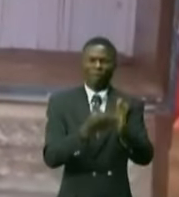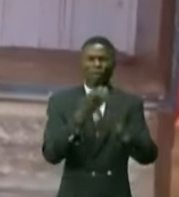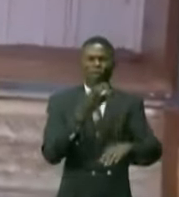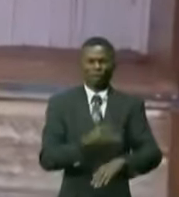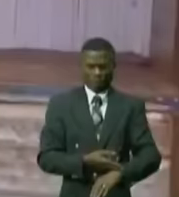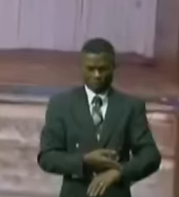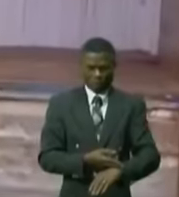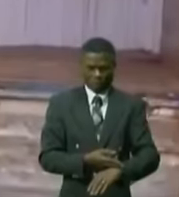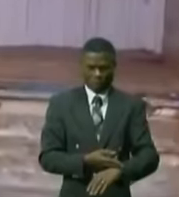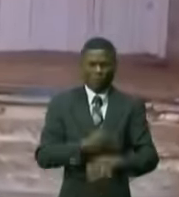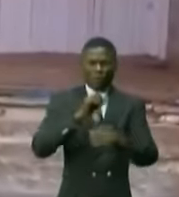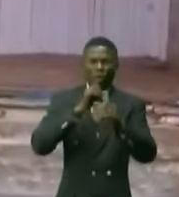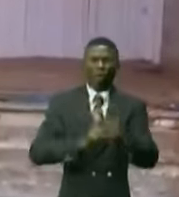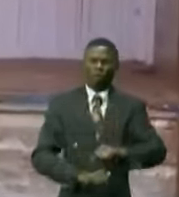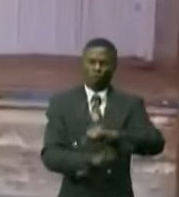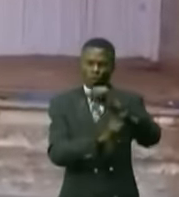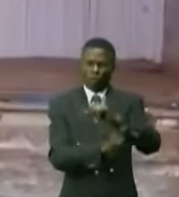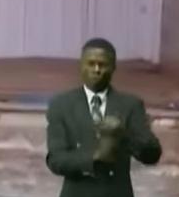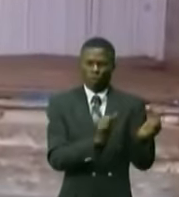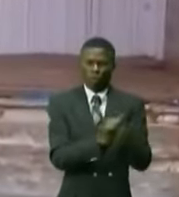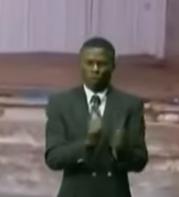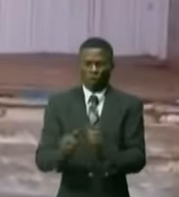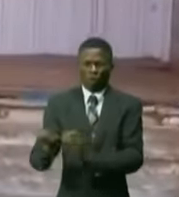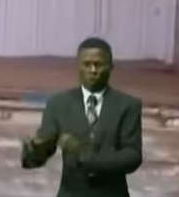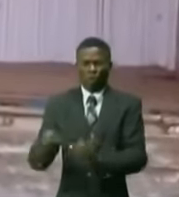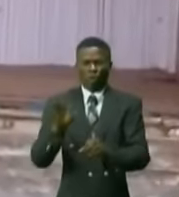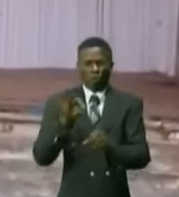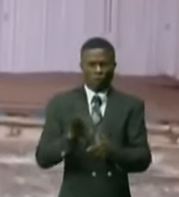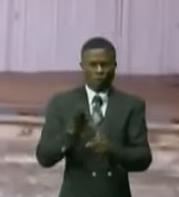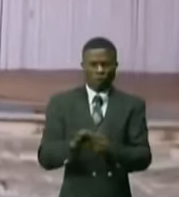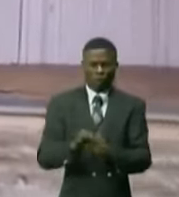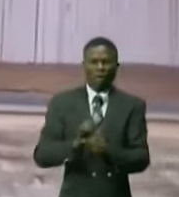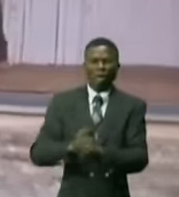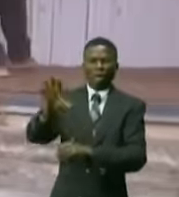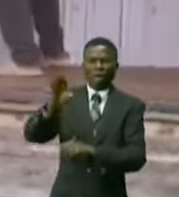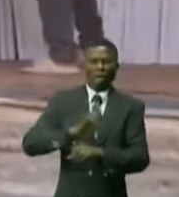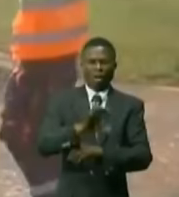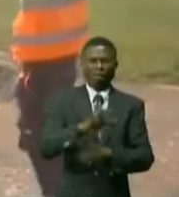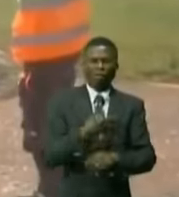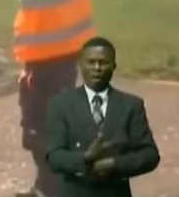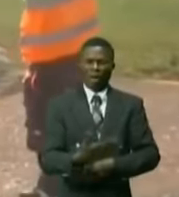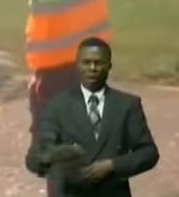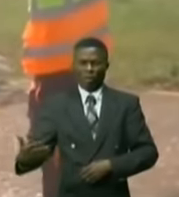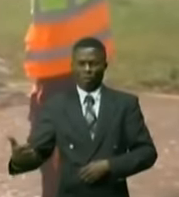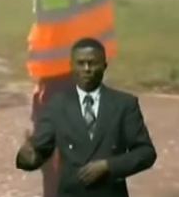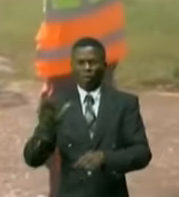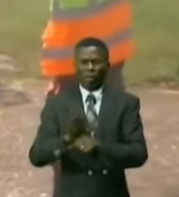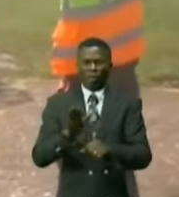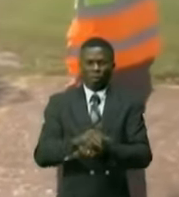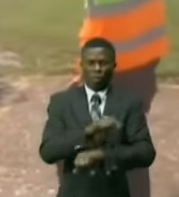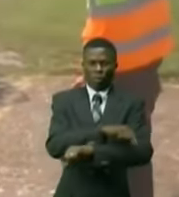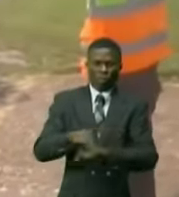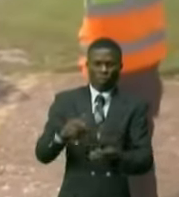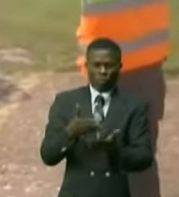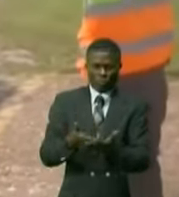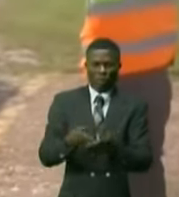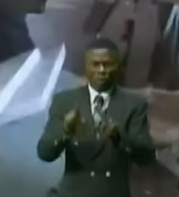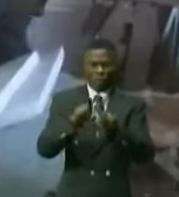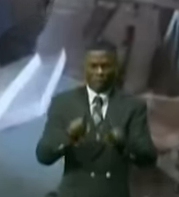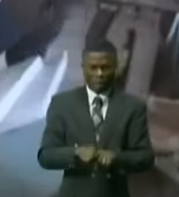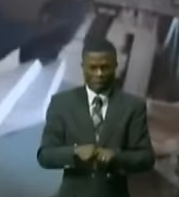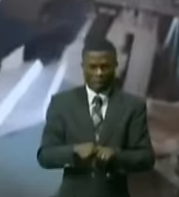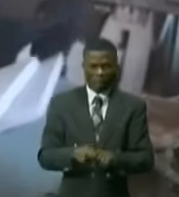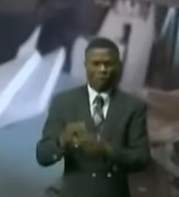que l'accompagnement du processus électoral à travers le déploiement de matériel dans différentes entités, ainsi que